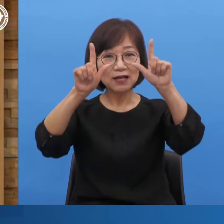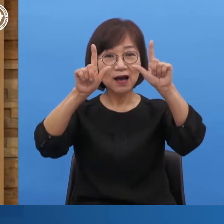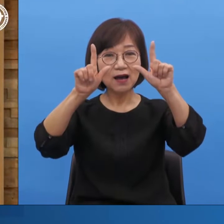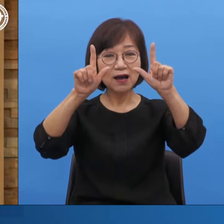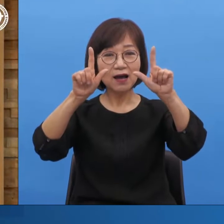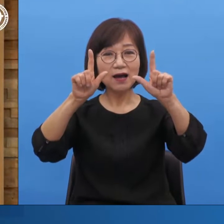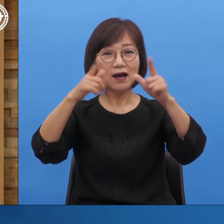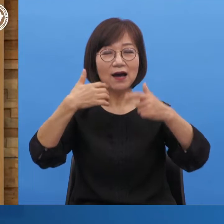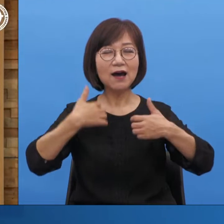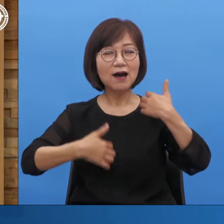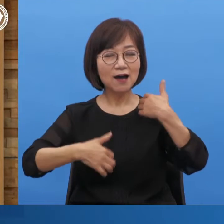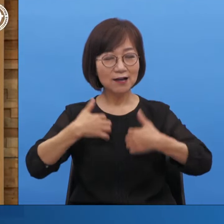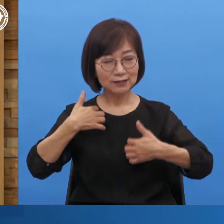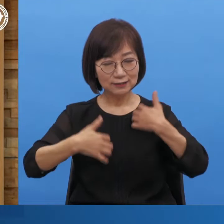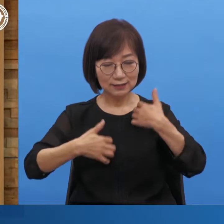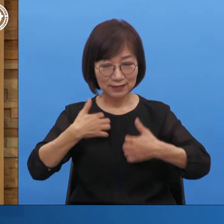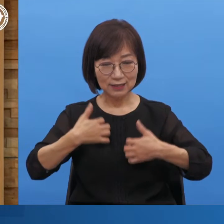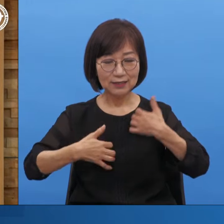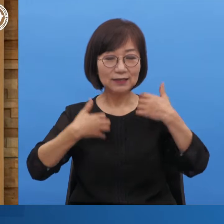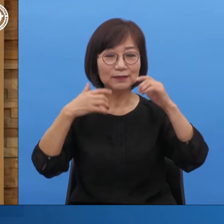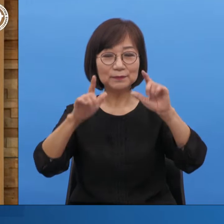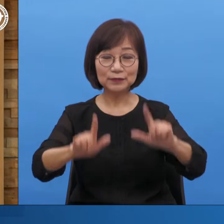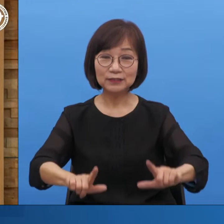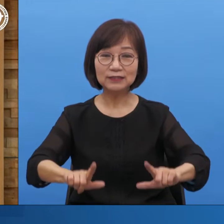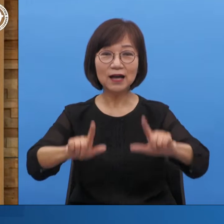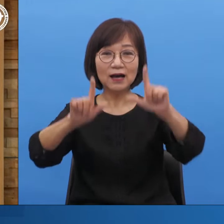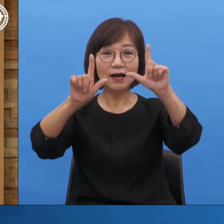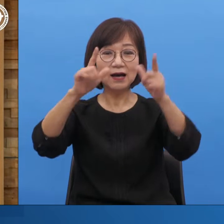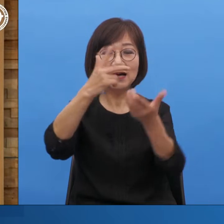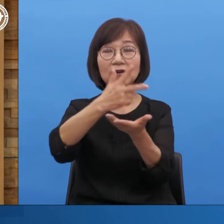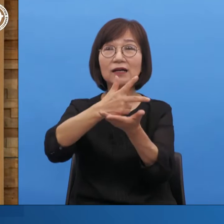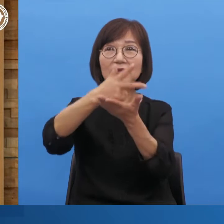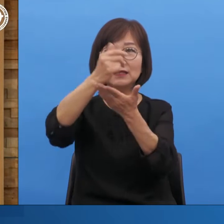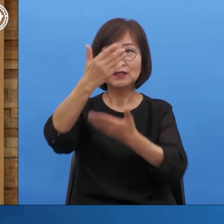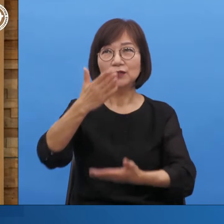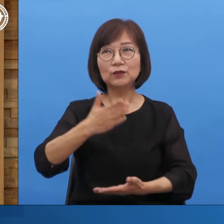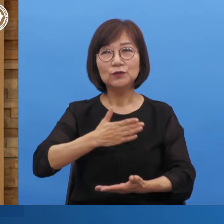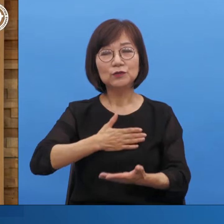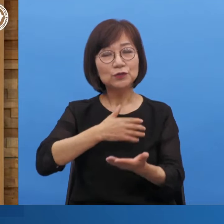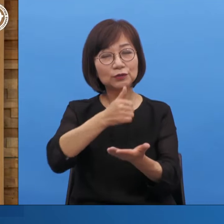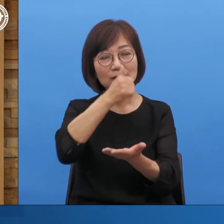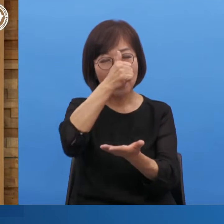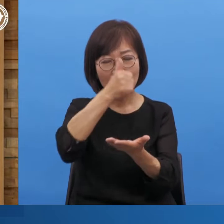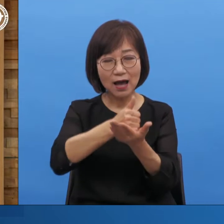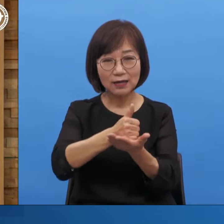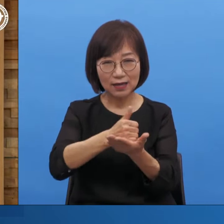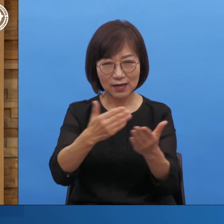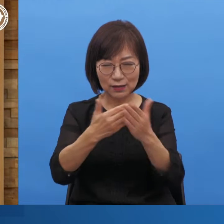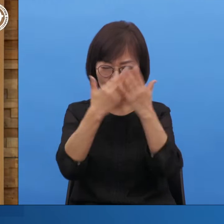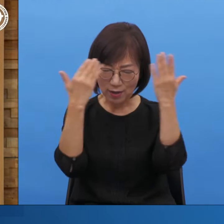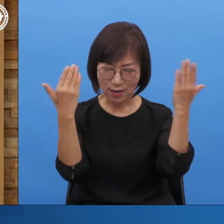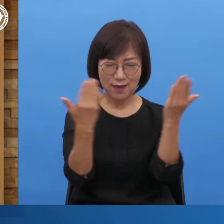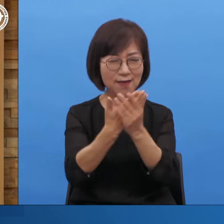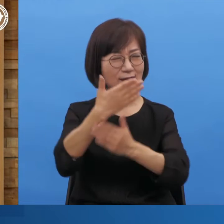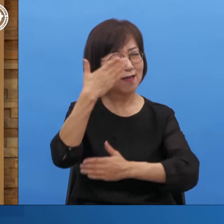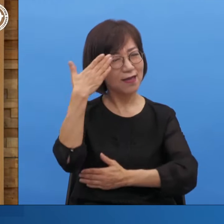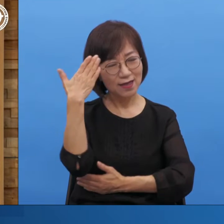기쁜 날 기쁜 날주